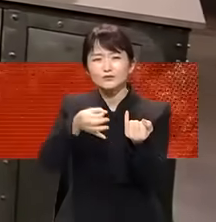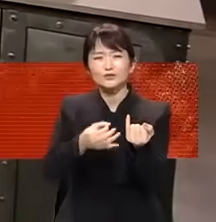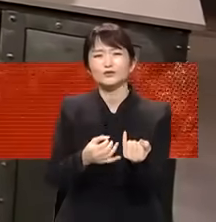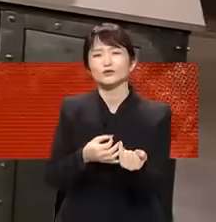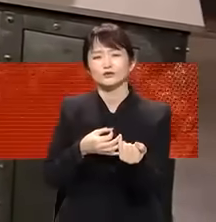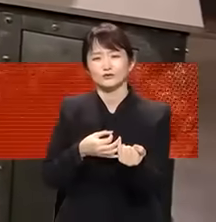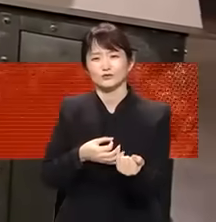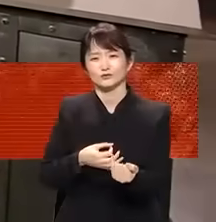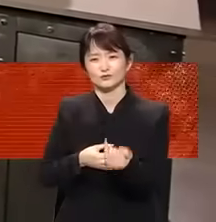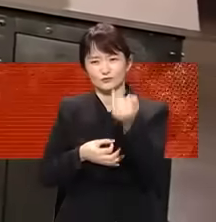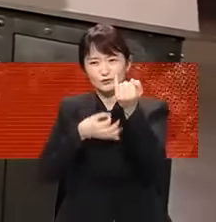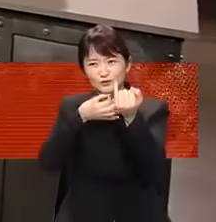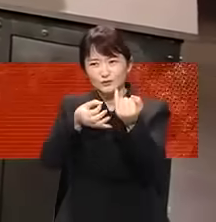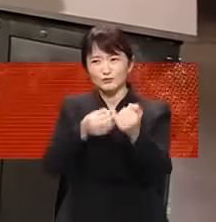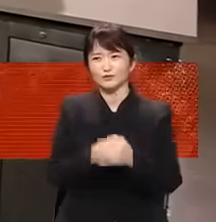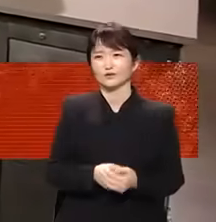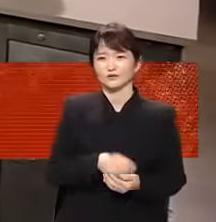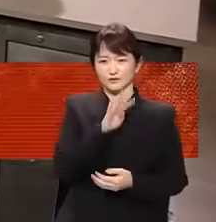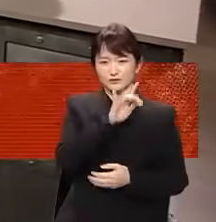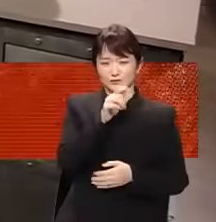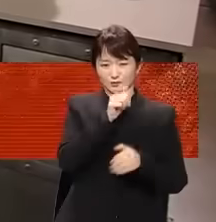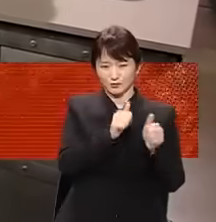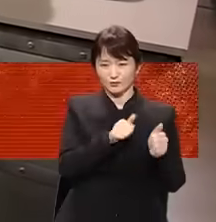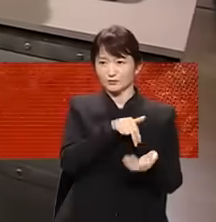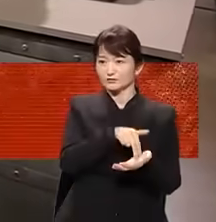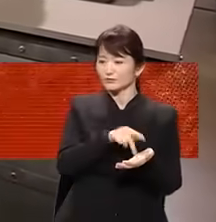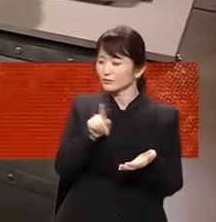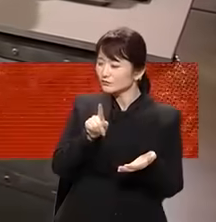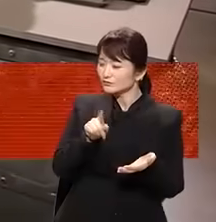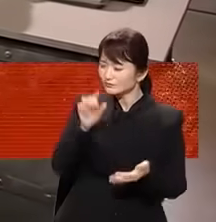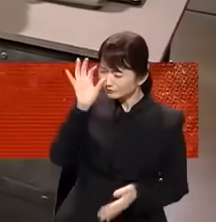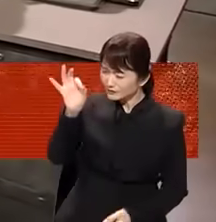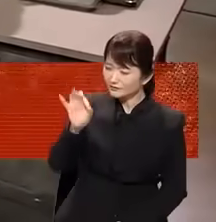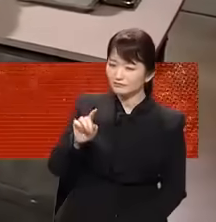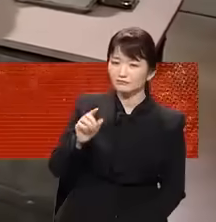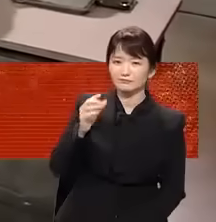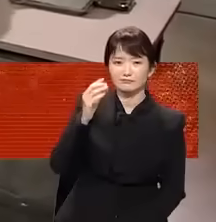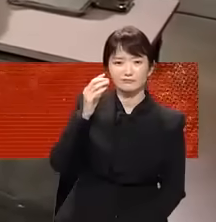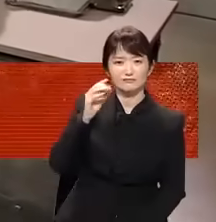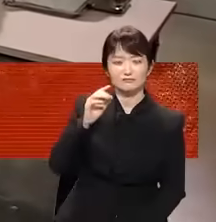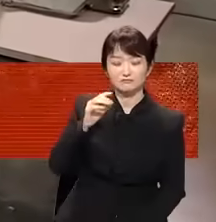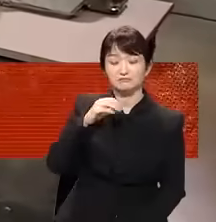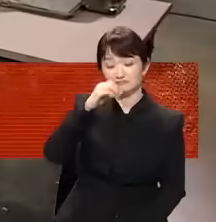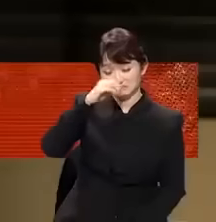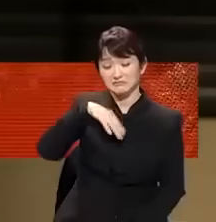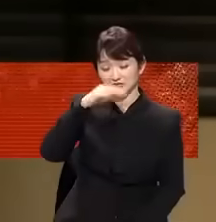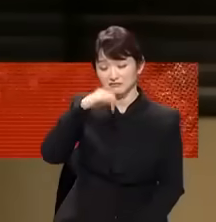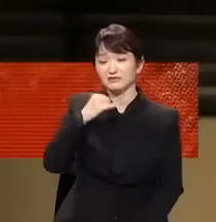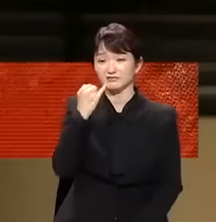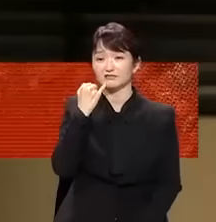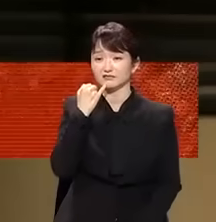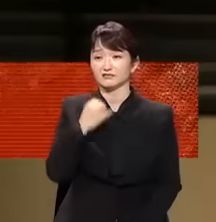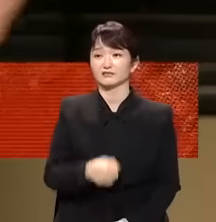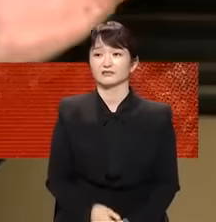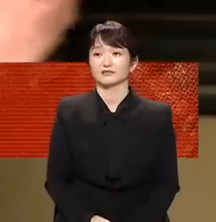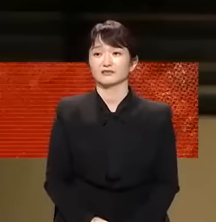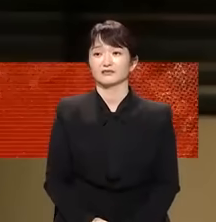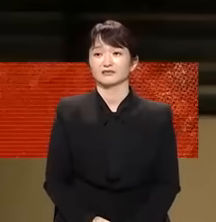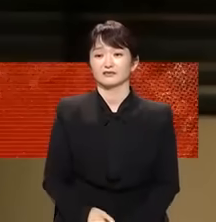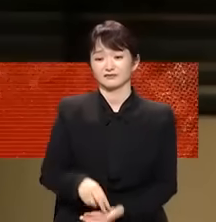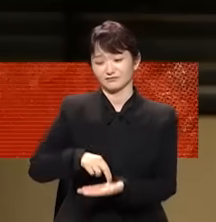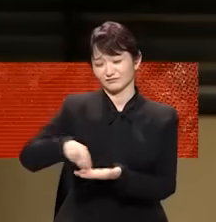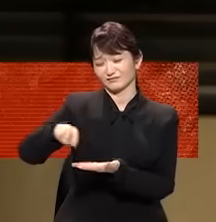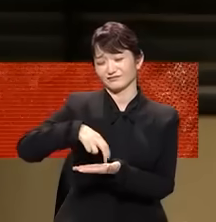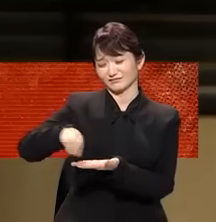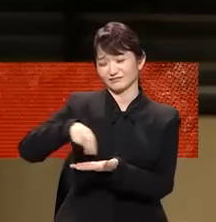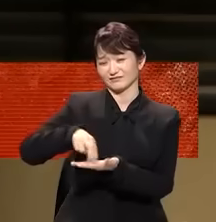아님 입장 니까 뭐 그냥 아무렇지도 않아요 저기는네 아무렇지도 않아요 누나라고 하든 뭐든네 하트를 보내도 괜찮을 것